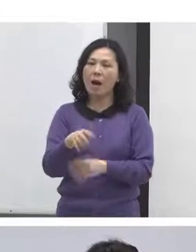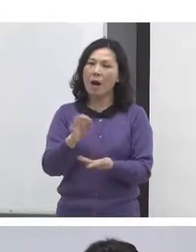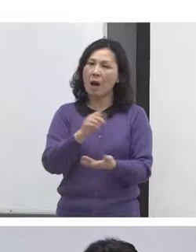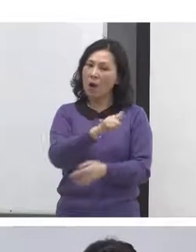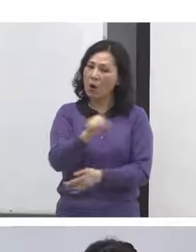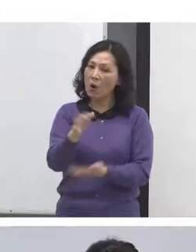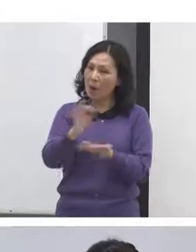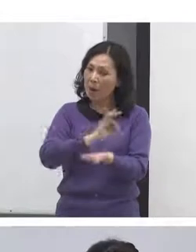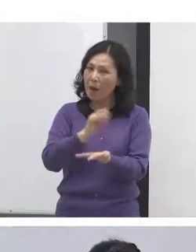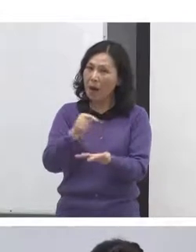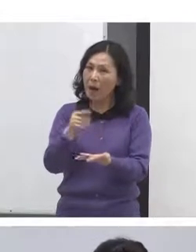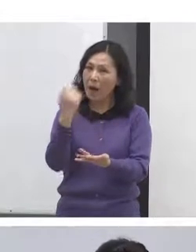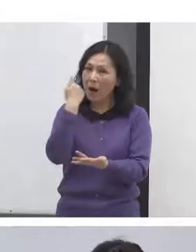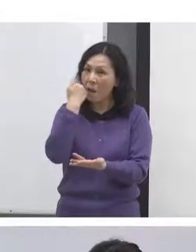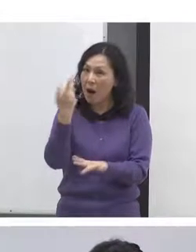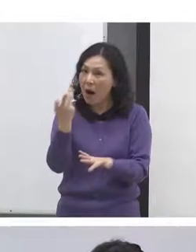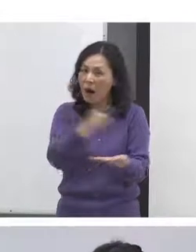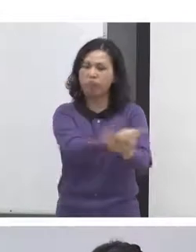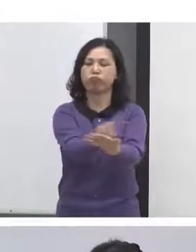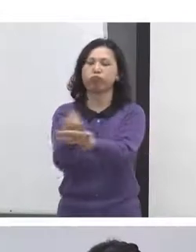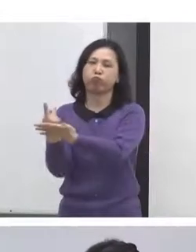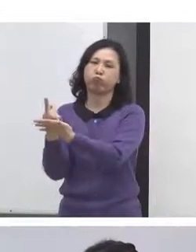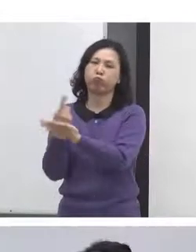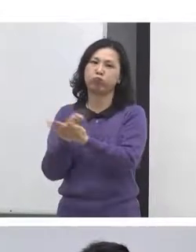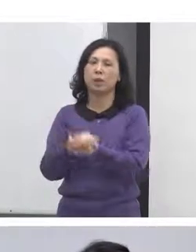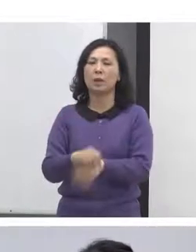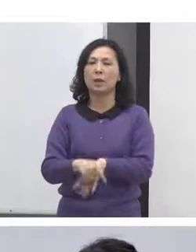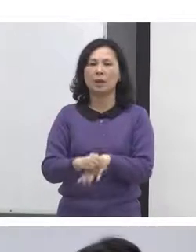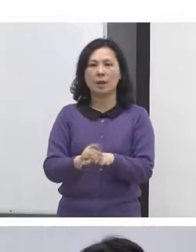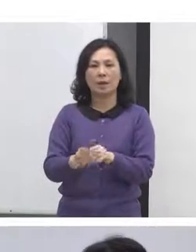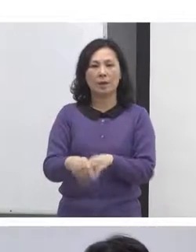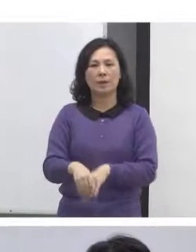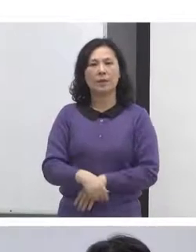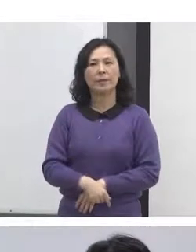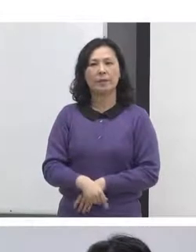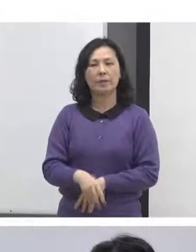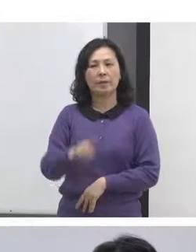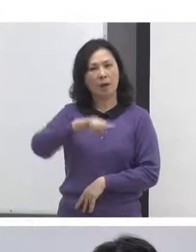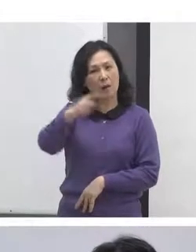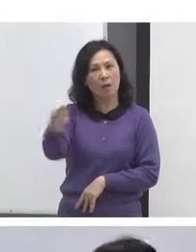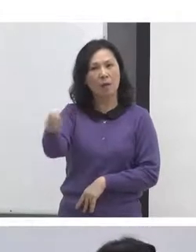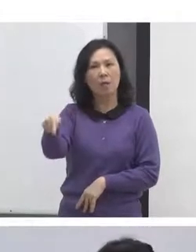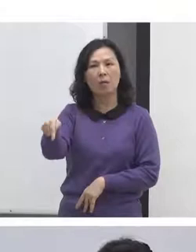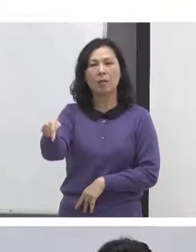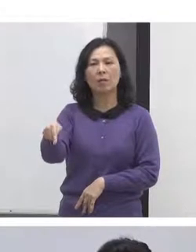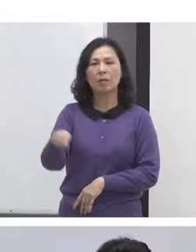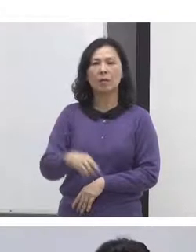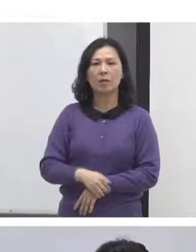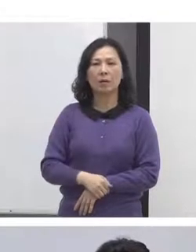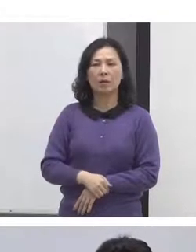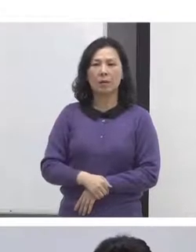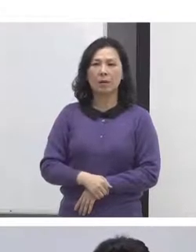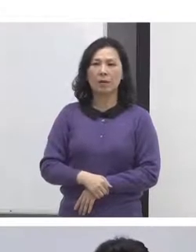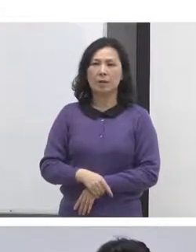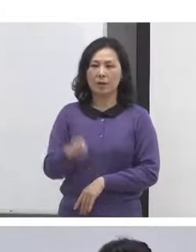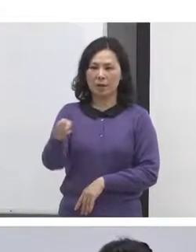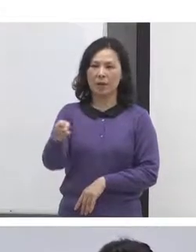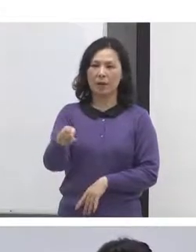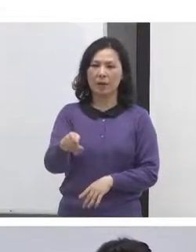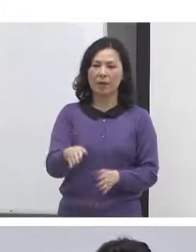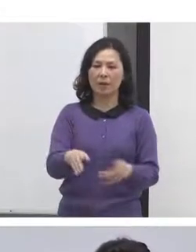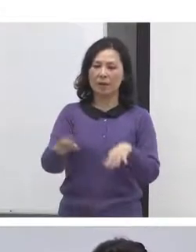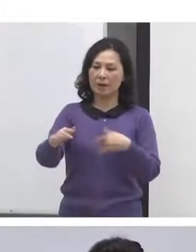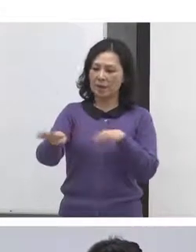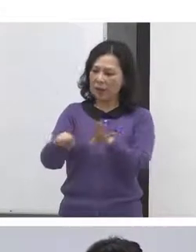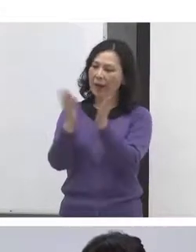他显然就不是卖给每一个人嘛？他不是卖给大众市场。那可是后来呢，他就走向大众市场，他就拿